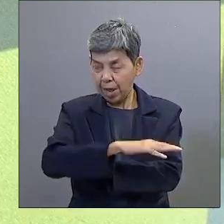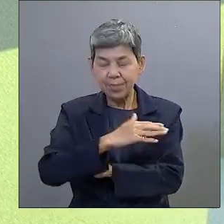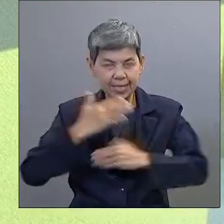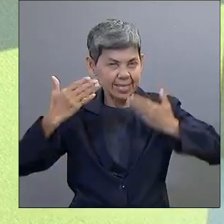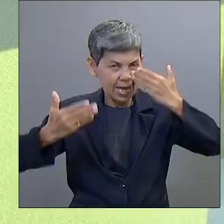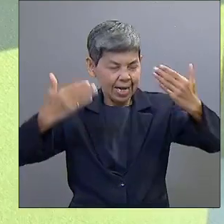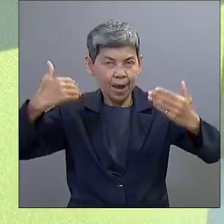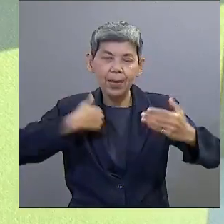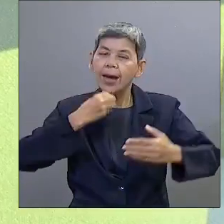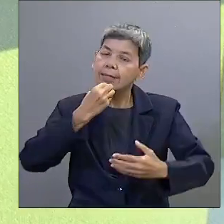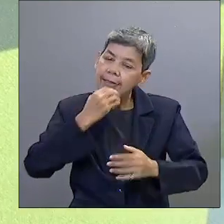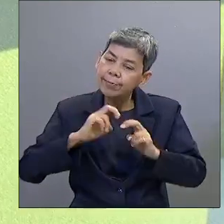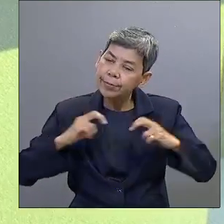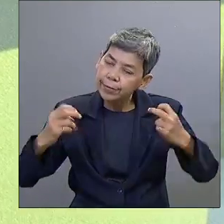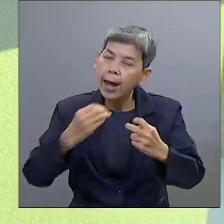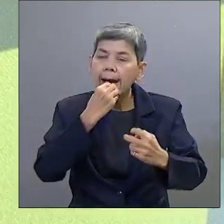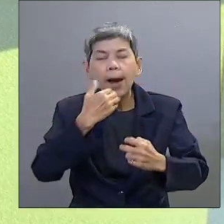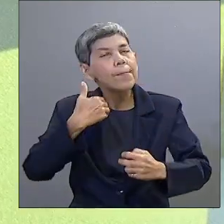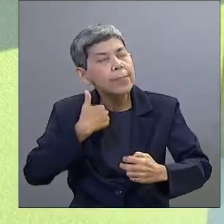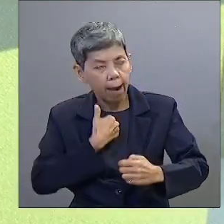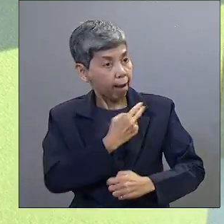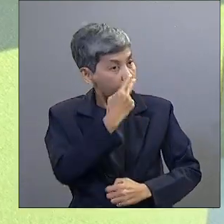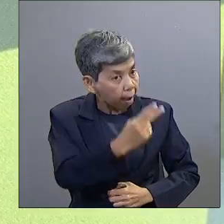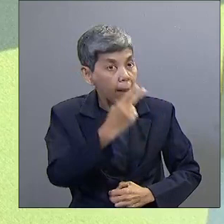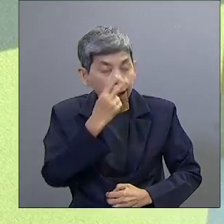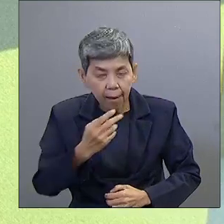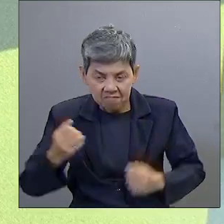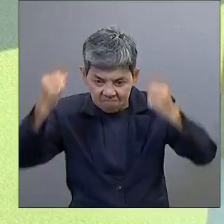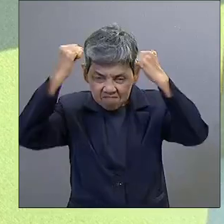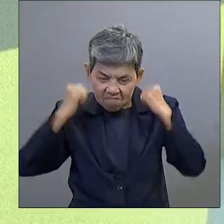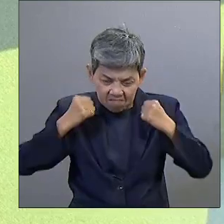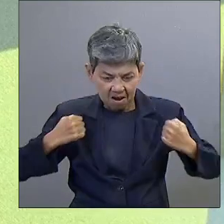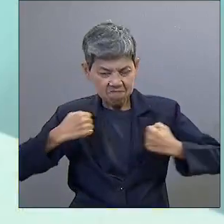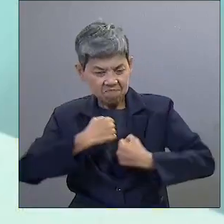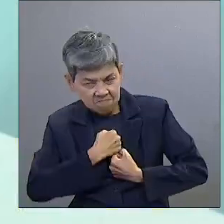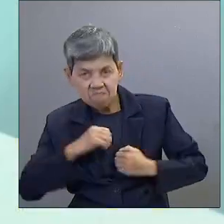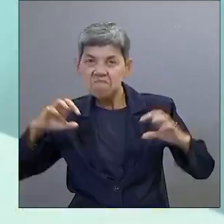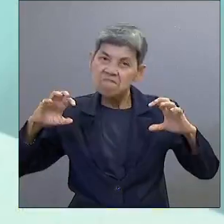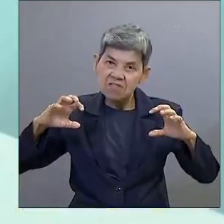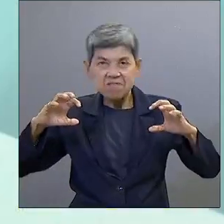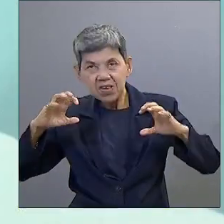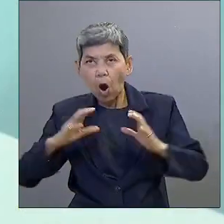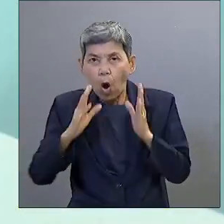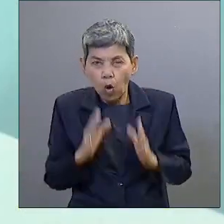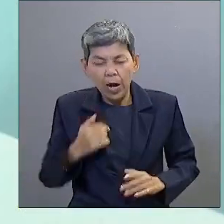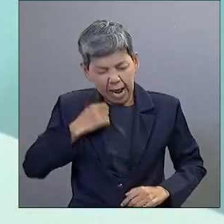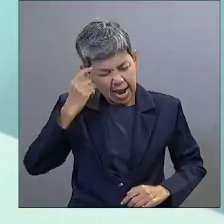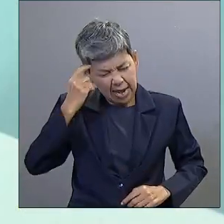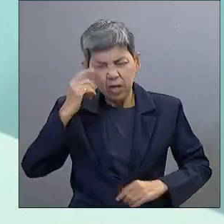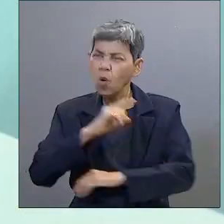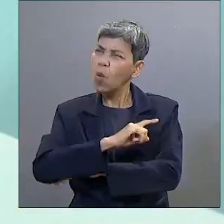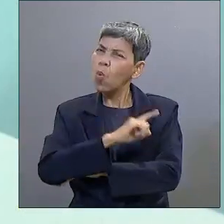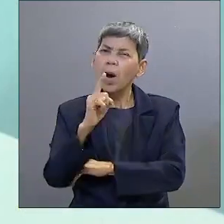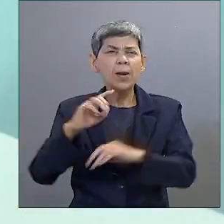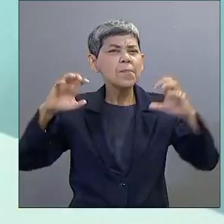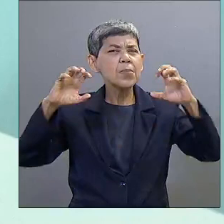กรรมไปทานข้าวด้วยกันแล้วก็อาจจะมีการเห็นคอสตูมเยอะๆนะวันนี ้หลายคนอ่ะก็คิดว่าวันฮาโล